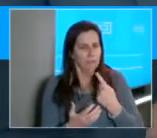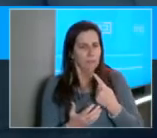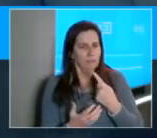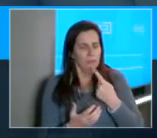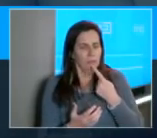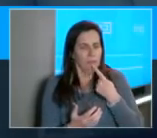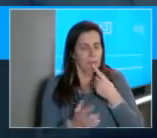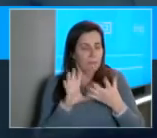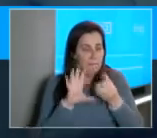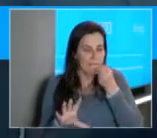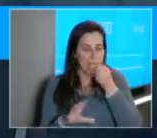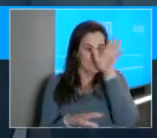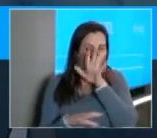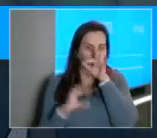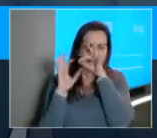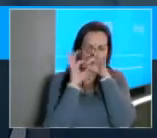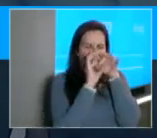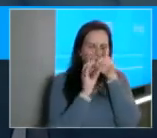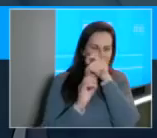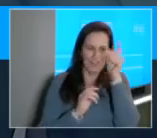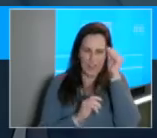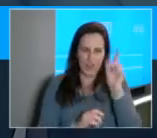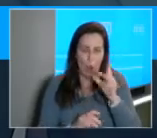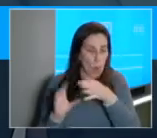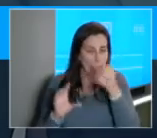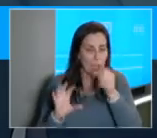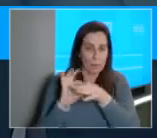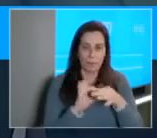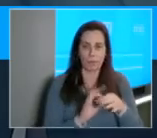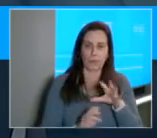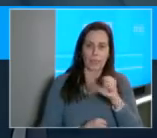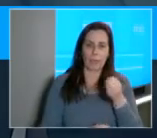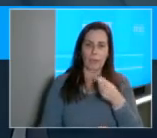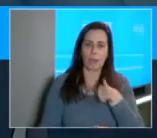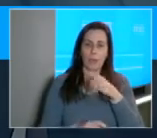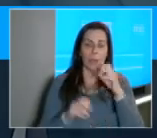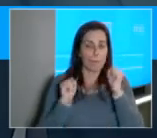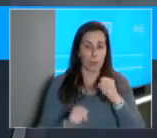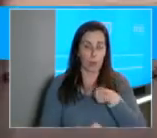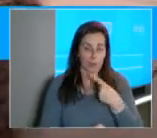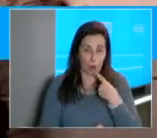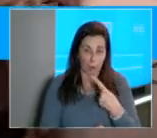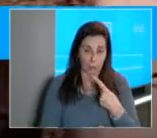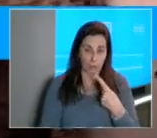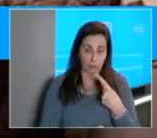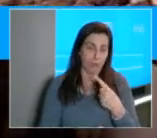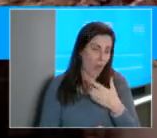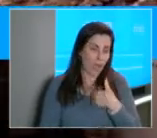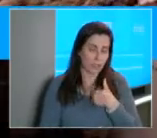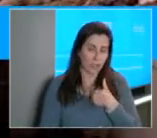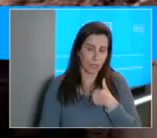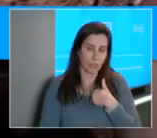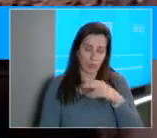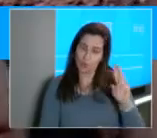אמירה מהסרט למיטב זיכרוני? אם היה לי ספק בדברים שאמרתי ושטענתי, אז הייתי